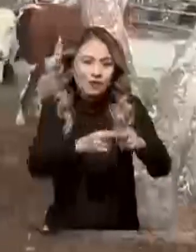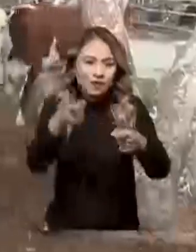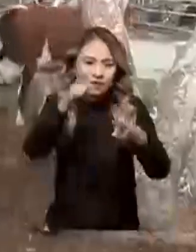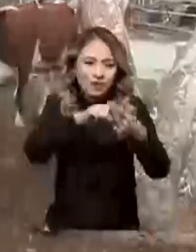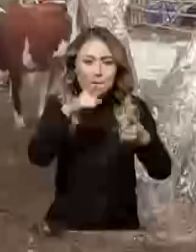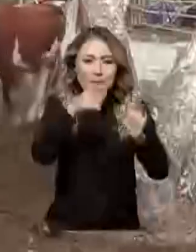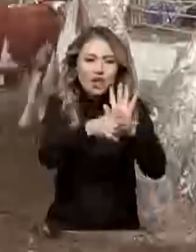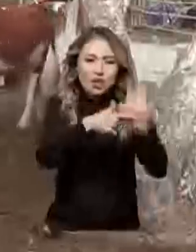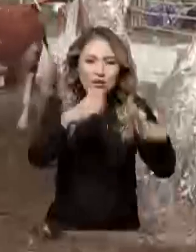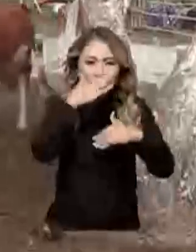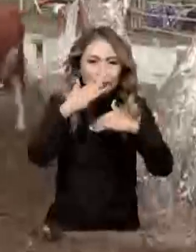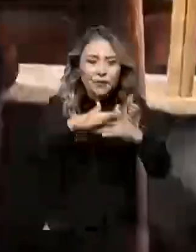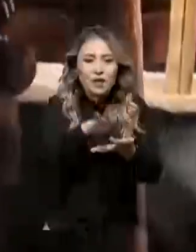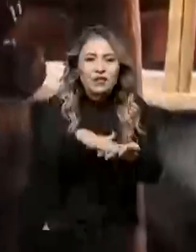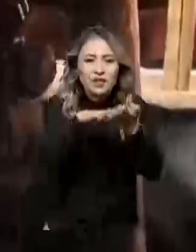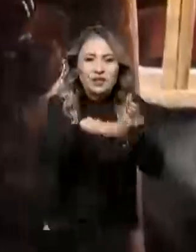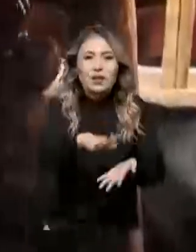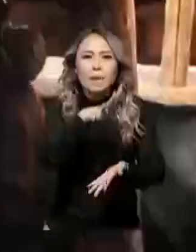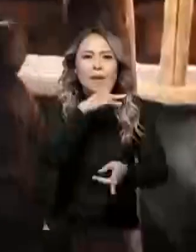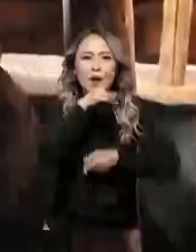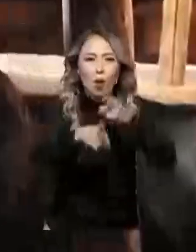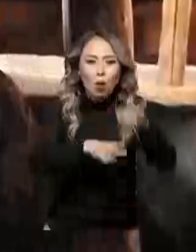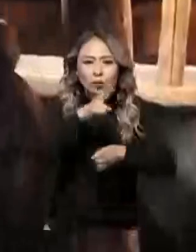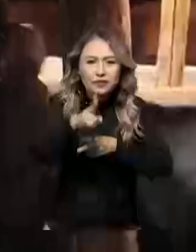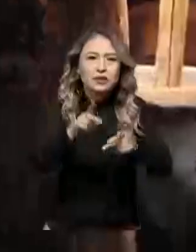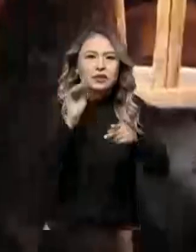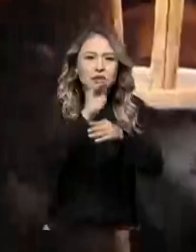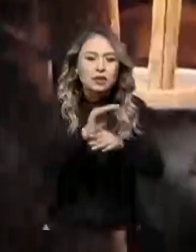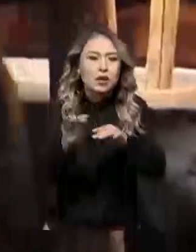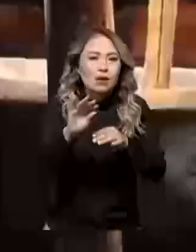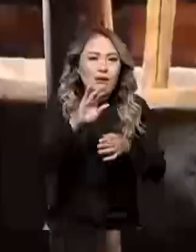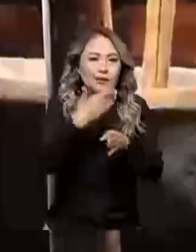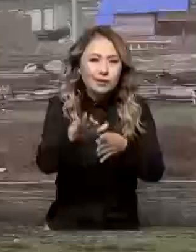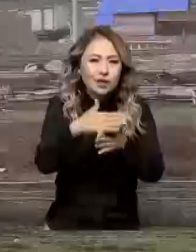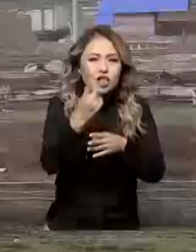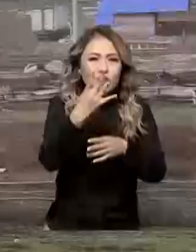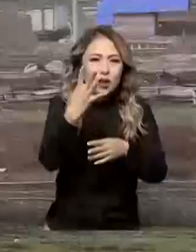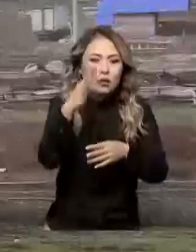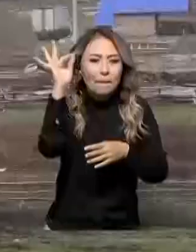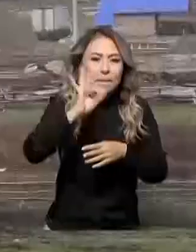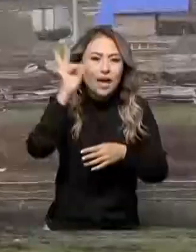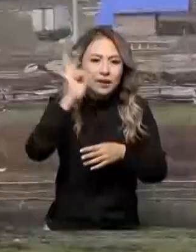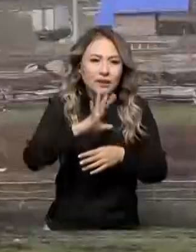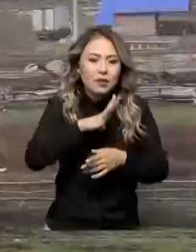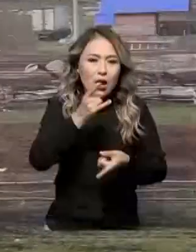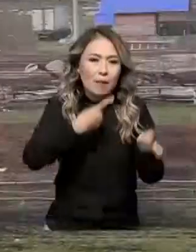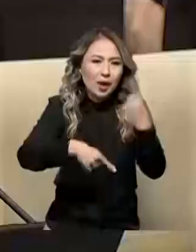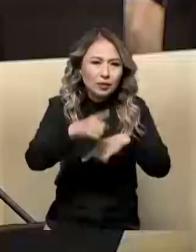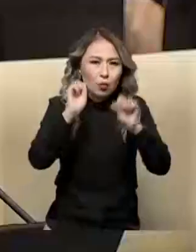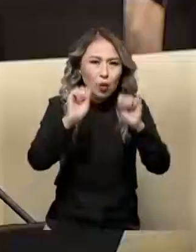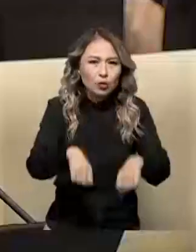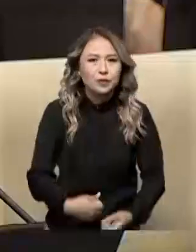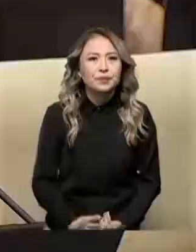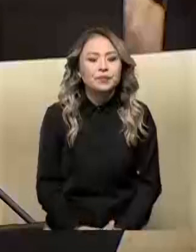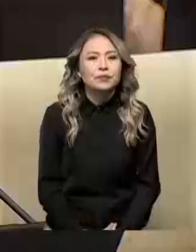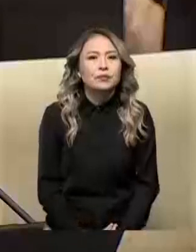түскен 1700-ден астам өтініш. Уәде етілген қолдауға қарамастан шаруалар несиені 24%-дық мөлшерлемемен қайтаруға мәжбүр.